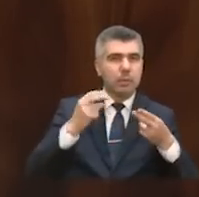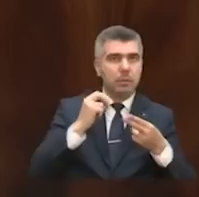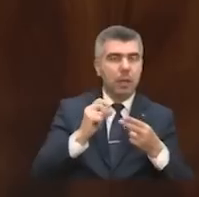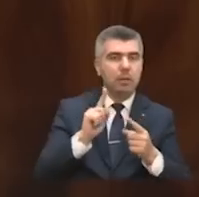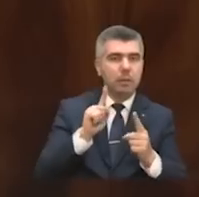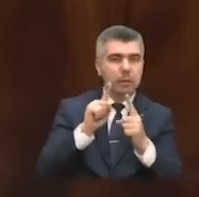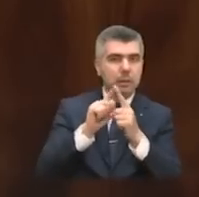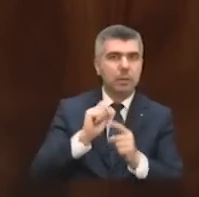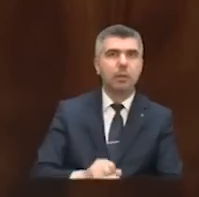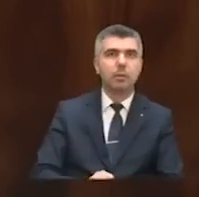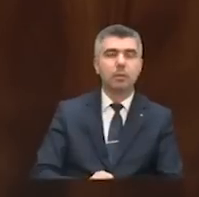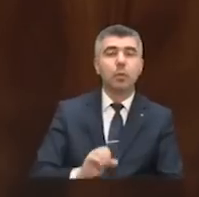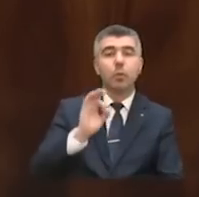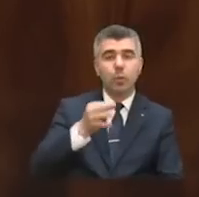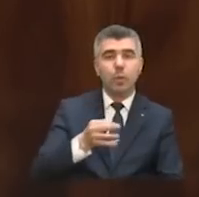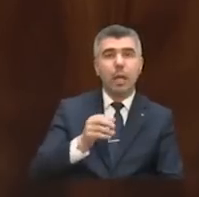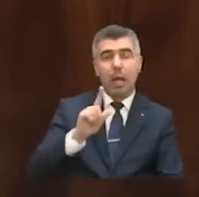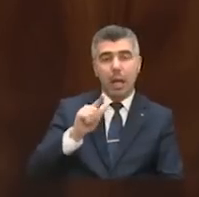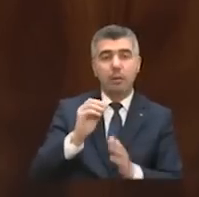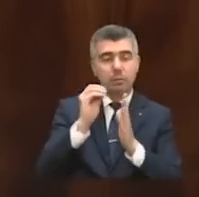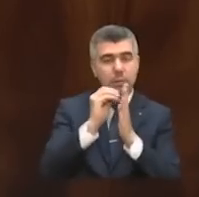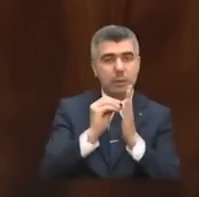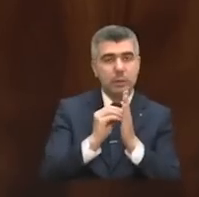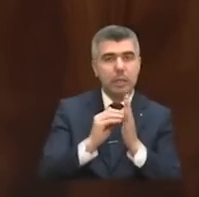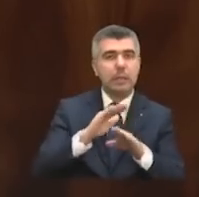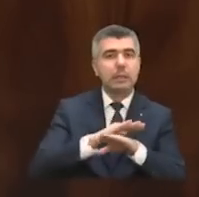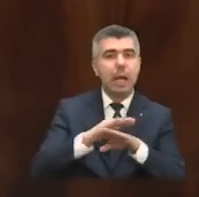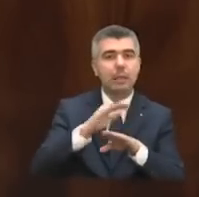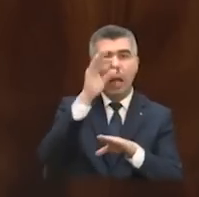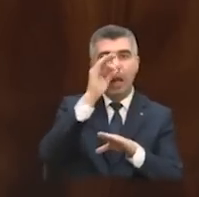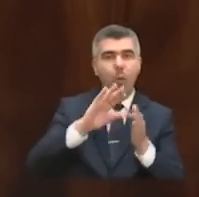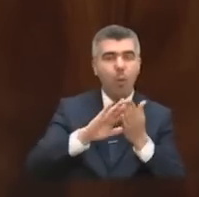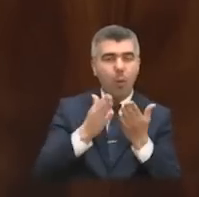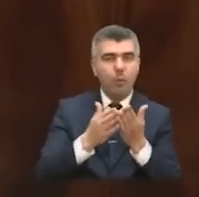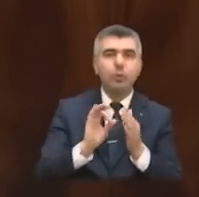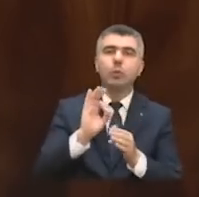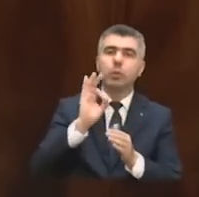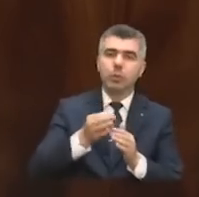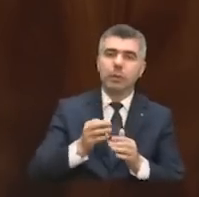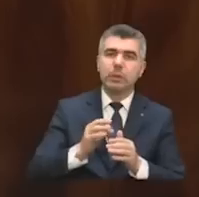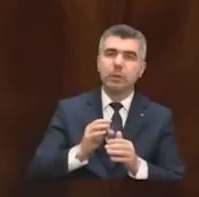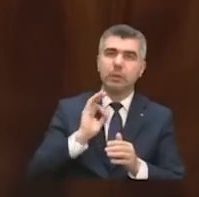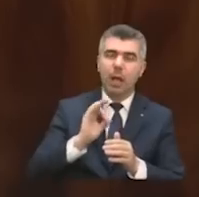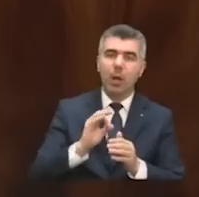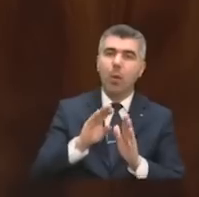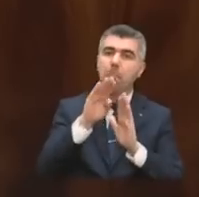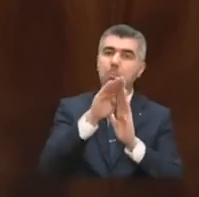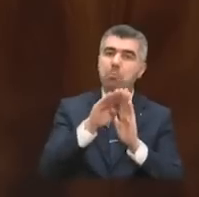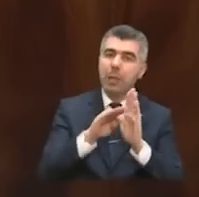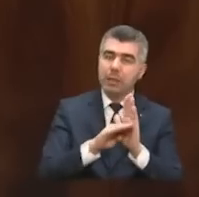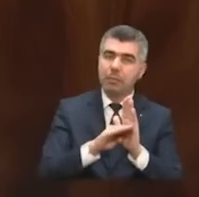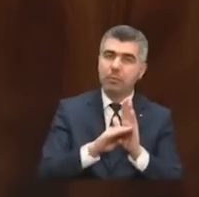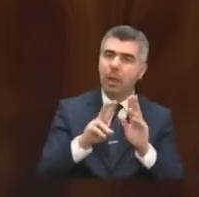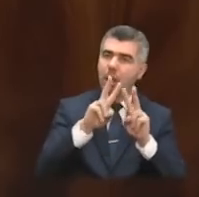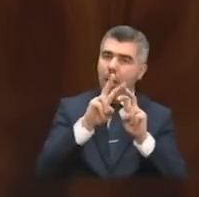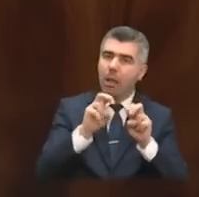مضبوط حول هل هو يدخل يندرج في السياسة العامة؟ نعم، هذا تقدير ديال المكتب وبعد دراسة